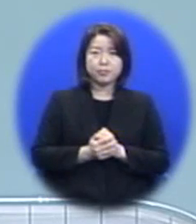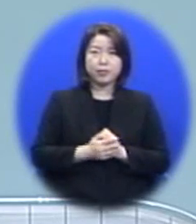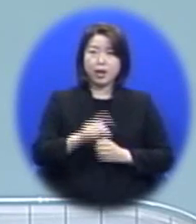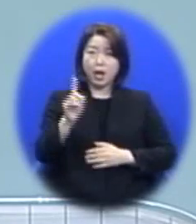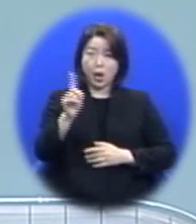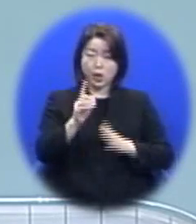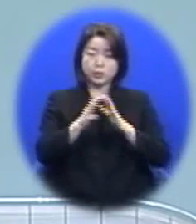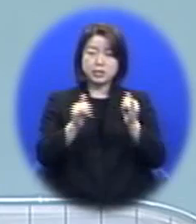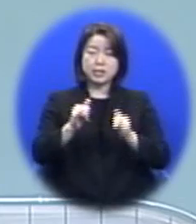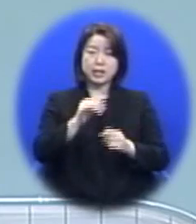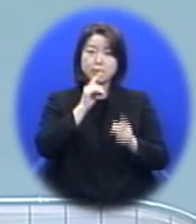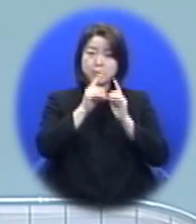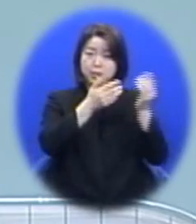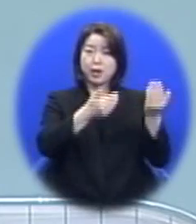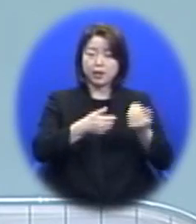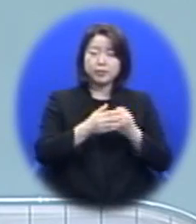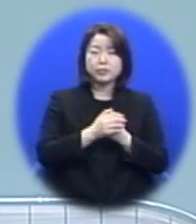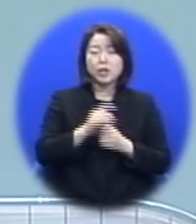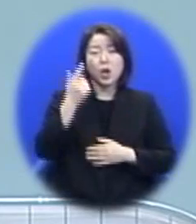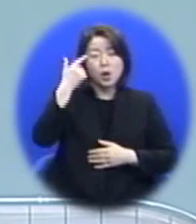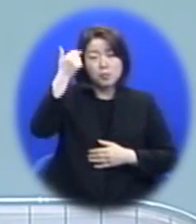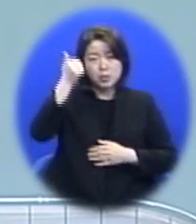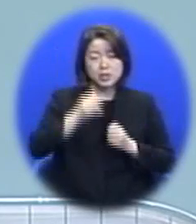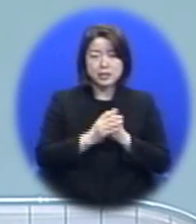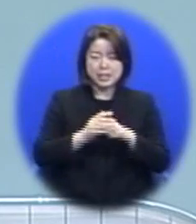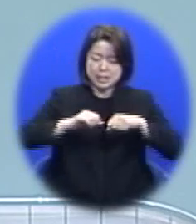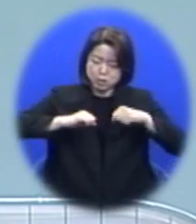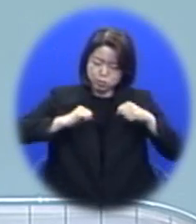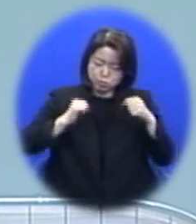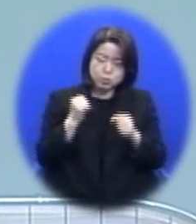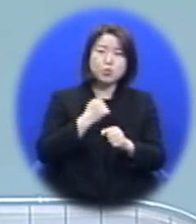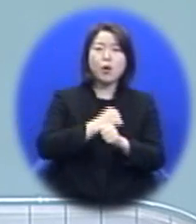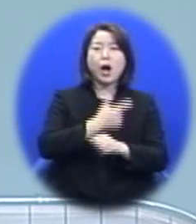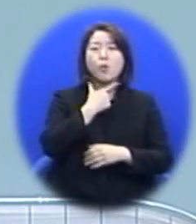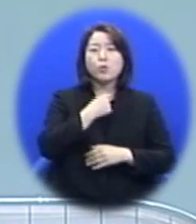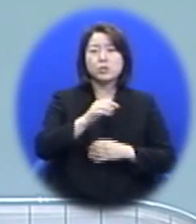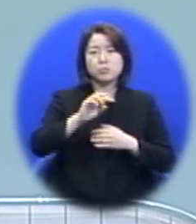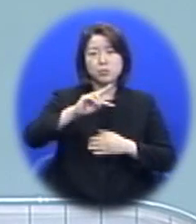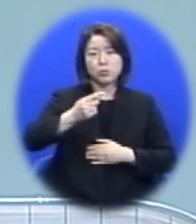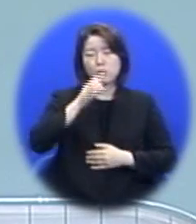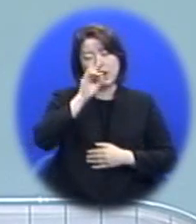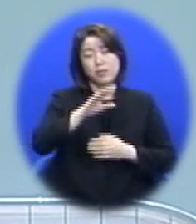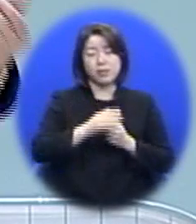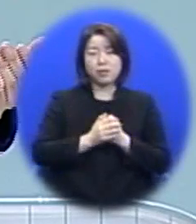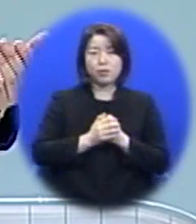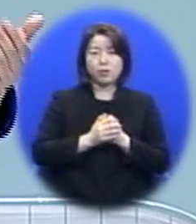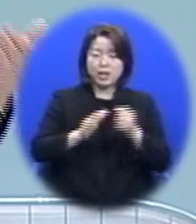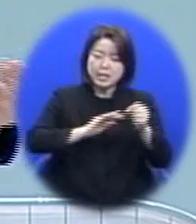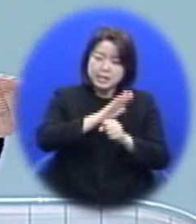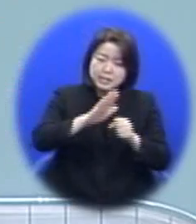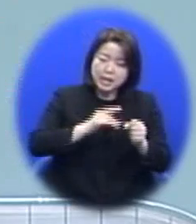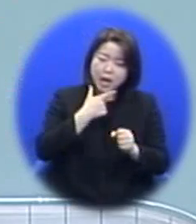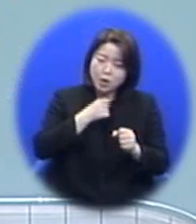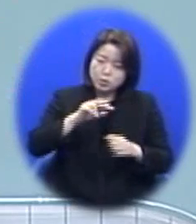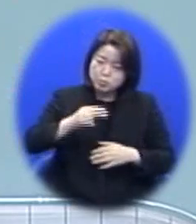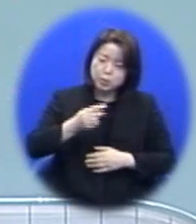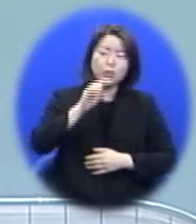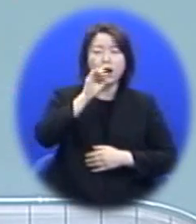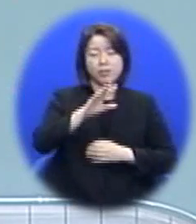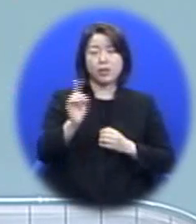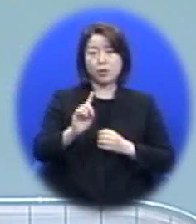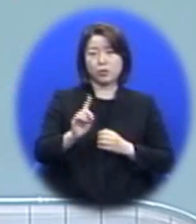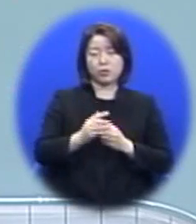어떤 분이 말합니다. 목사님, 순종하려고 해도 안 되는데 어떻게 해요? 사랑하려고 해도 안 되는데 어떻게 해요?